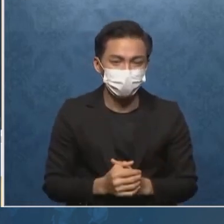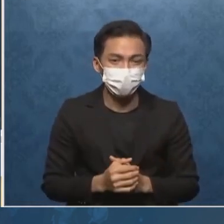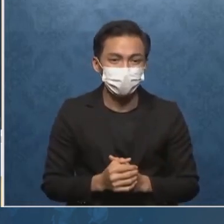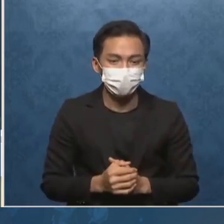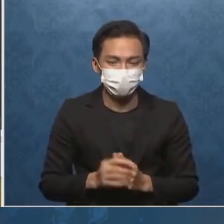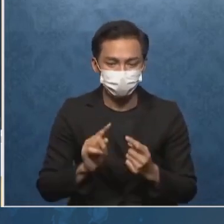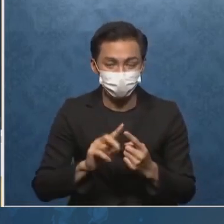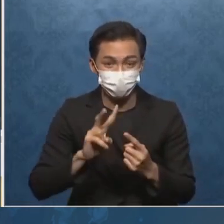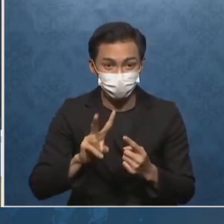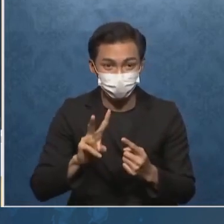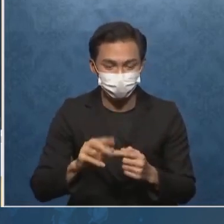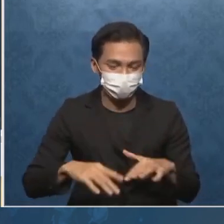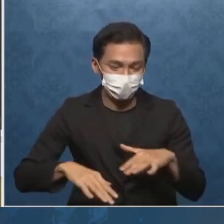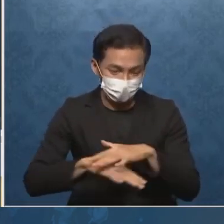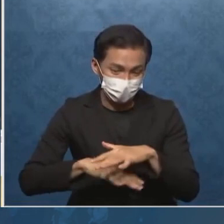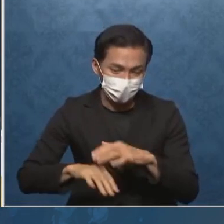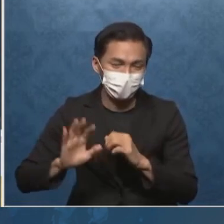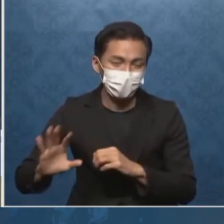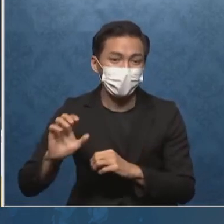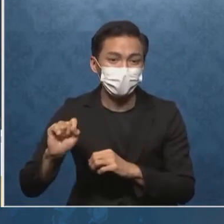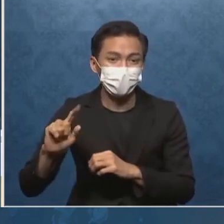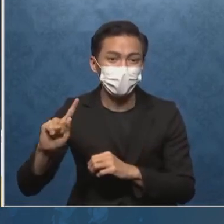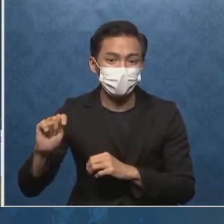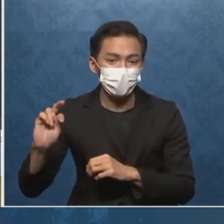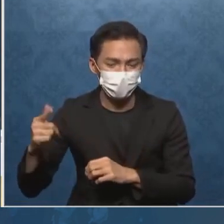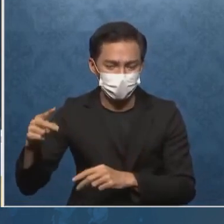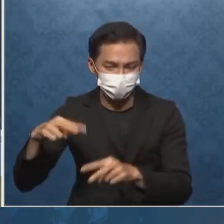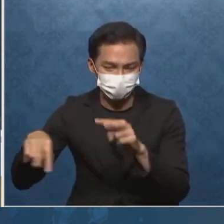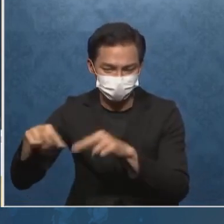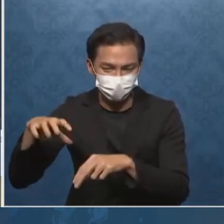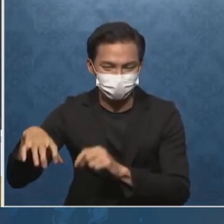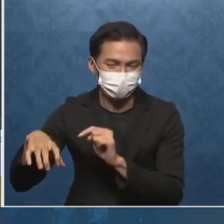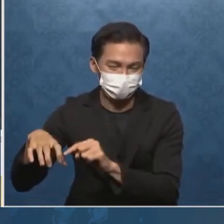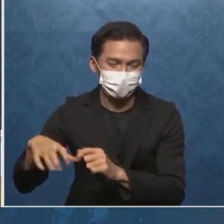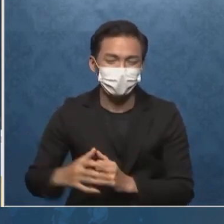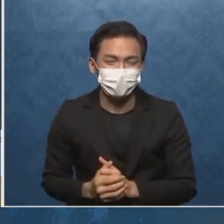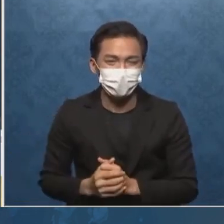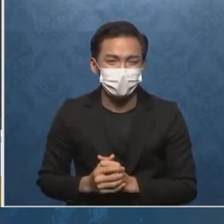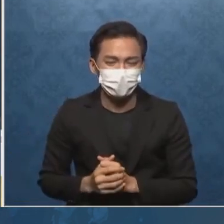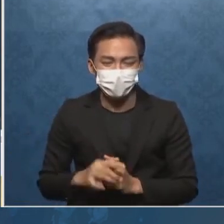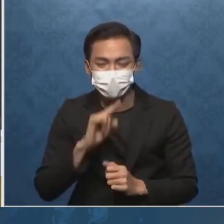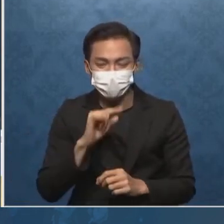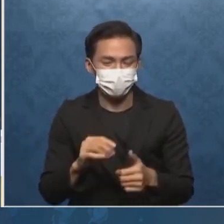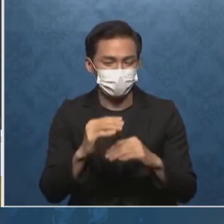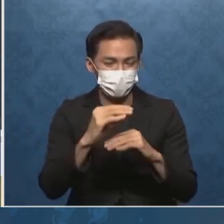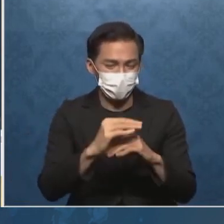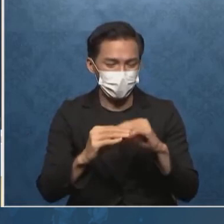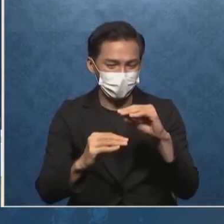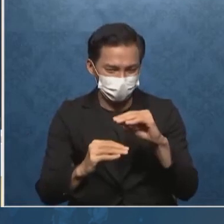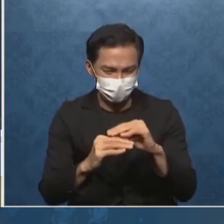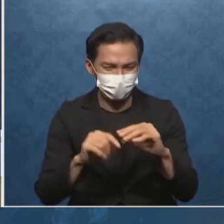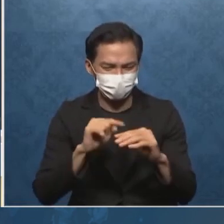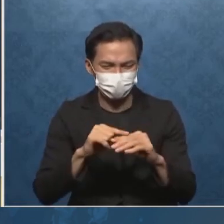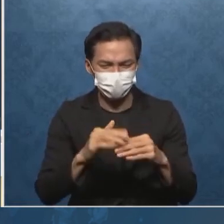ในเอกสารของสตงนะครับมีข้อเสมอนะว่าสำหรับโครงการที่